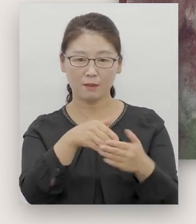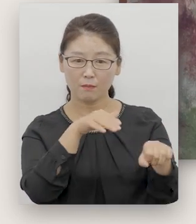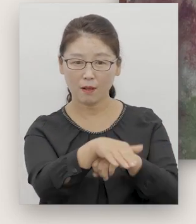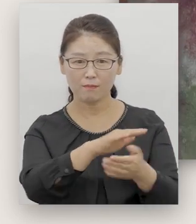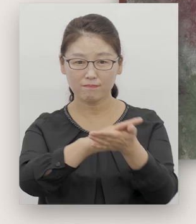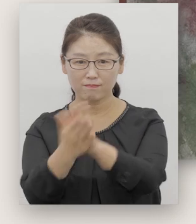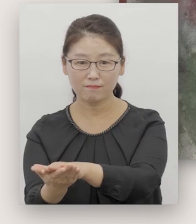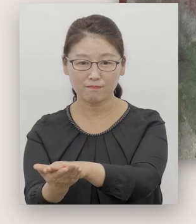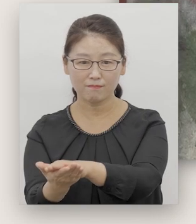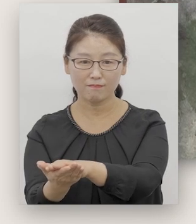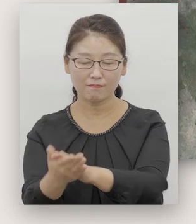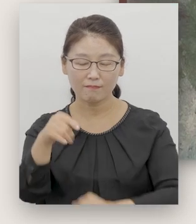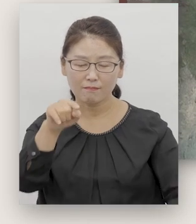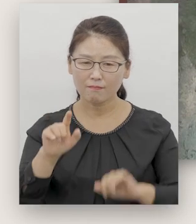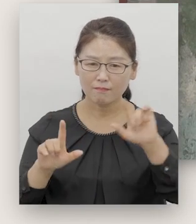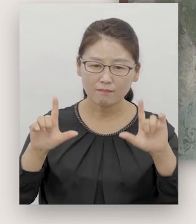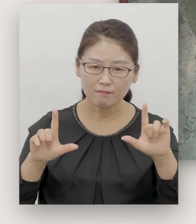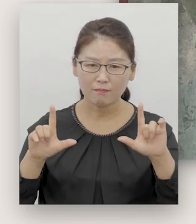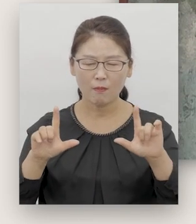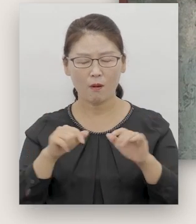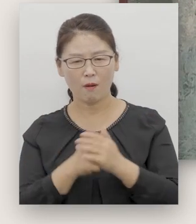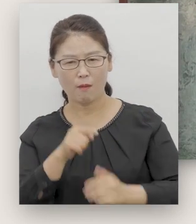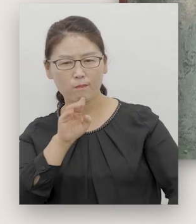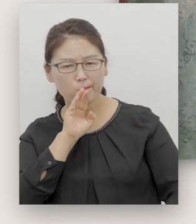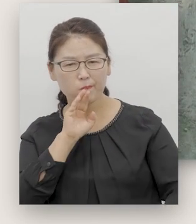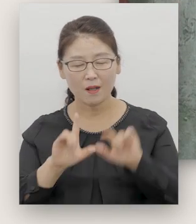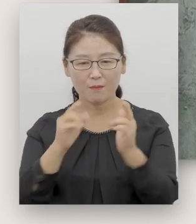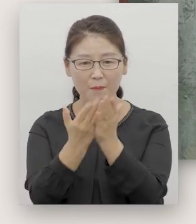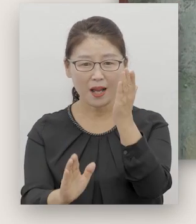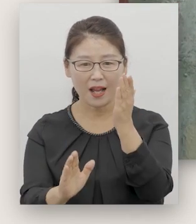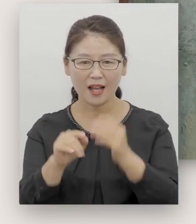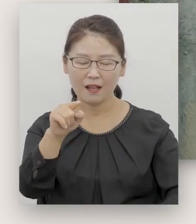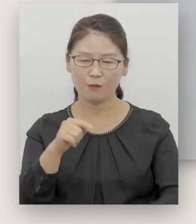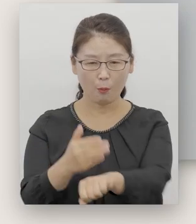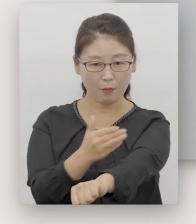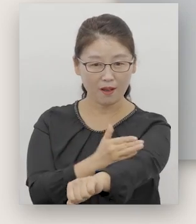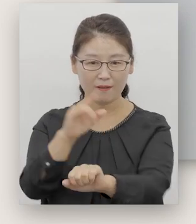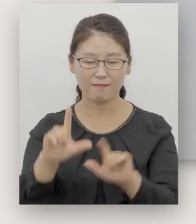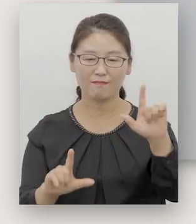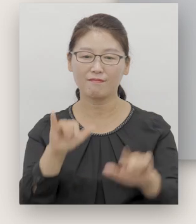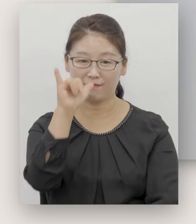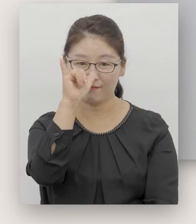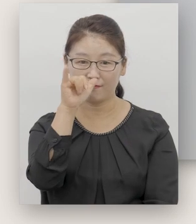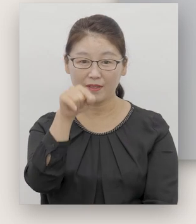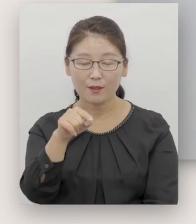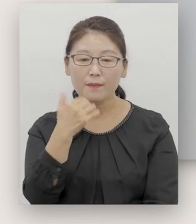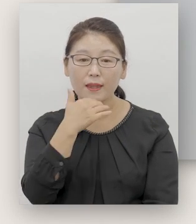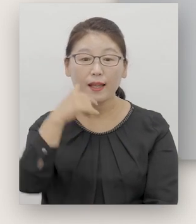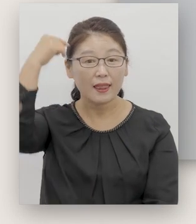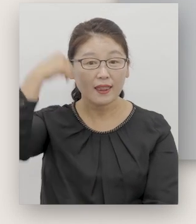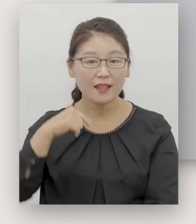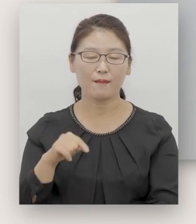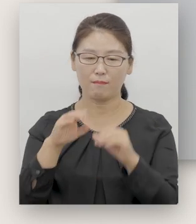왜곡되고 과장된 이제 그런 형태를 보실 수 있으시고 이제 그런 파스텔 톤의 그런 표현 방식은 계속 유지가